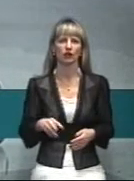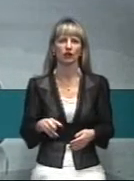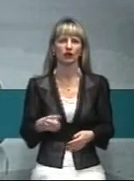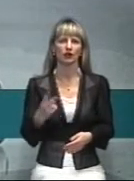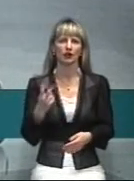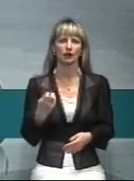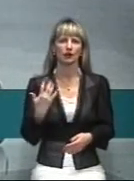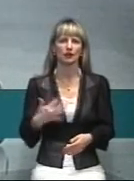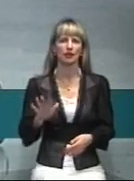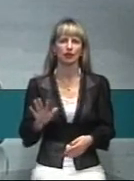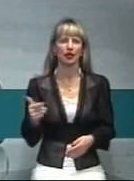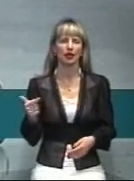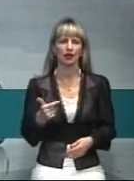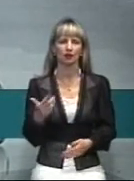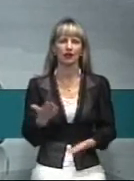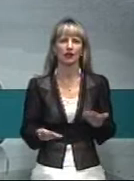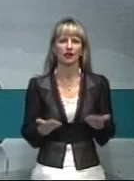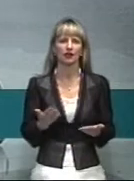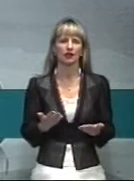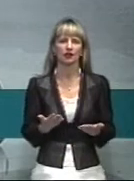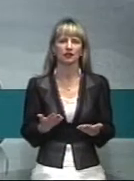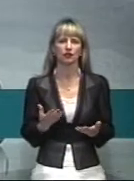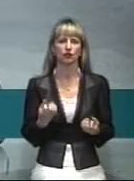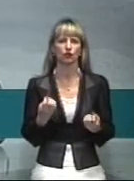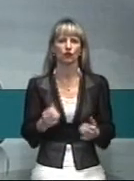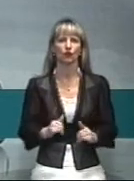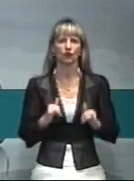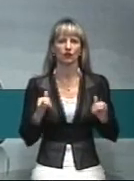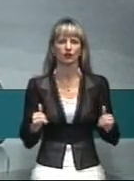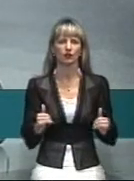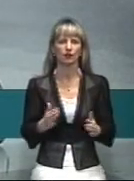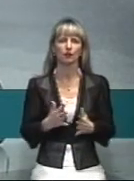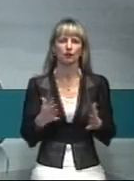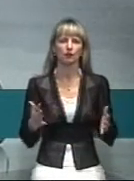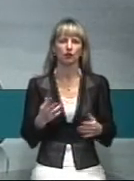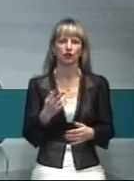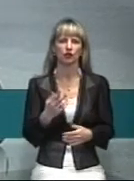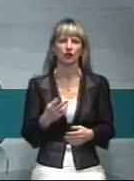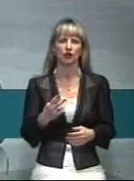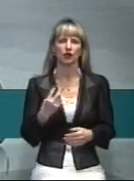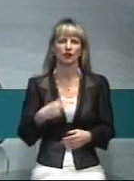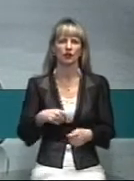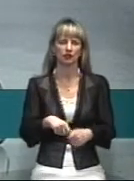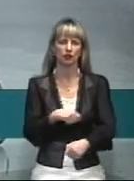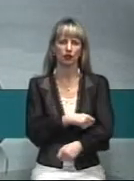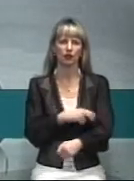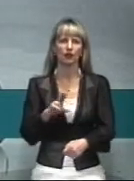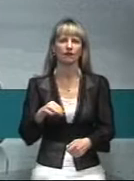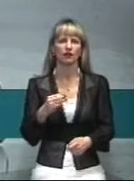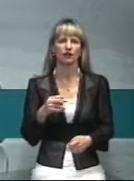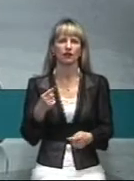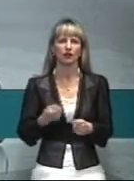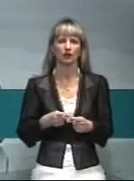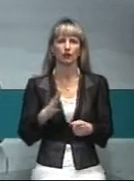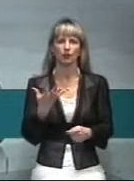розмірі 255 гривень. Якщо дане перевищення швидкості буде становити більше ніж 50 км від встановленої, то штраф буде